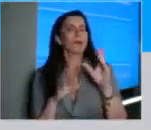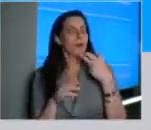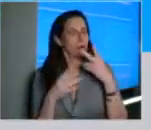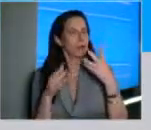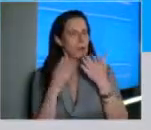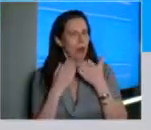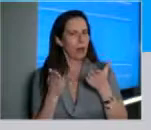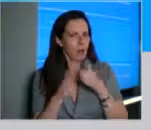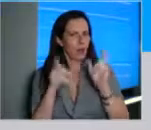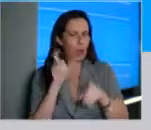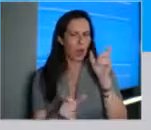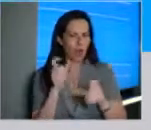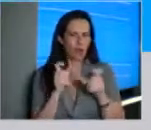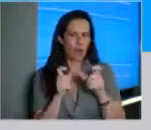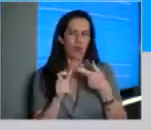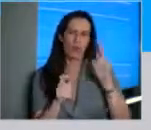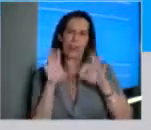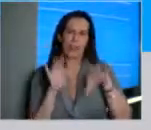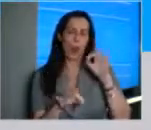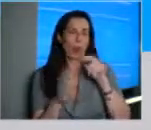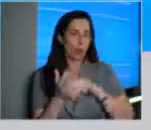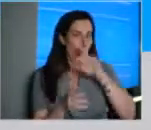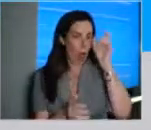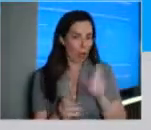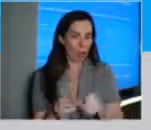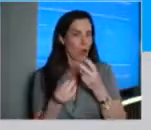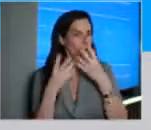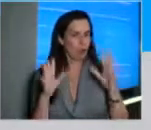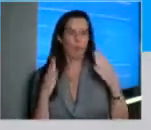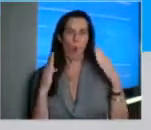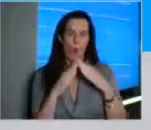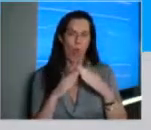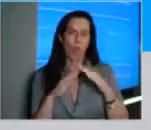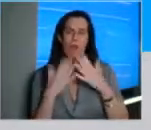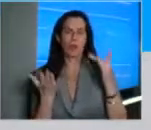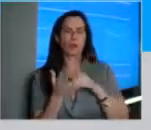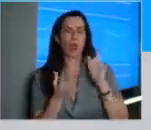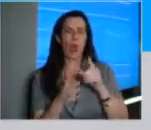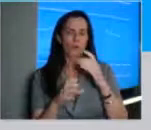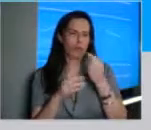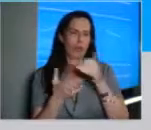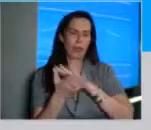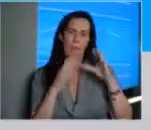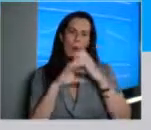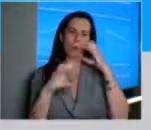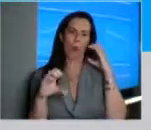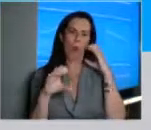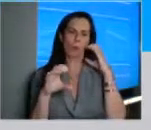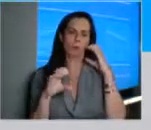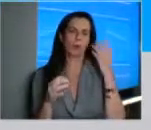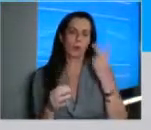על האזרחים ולעזור להעלות את אחוז ההצבעה, ובאמת כל אזרח, לא משנה איפה הוא גר ואיפה הוא נמצא, הוא יכול לנסוע בחינם בתחבורה ציבורית,